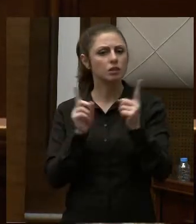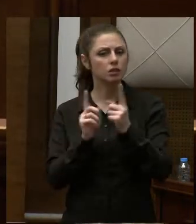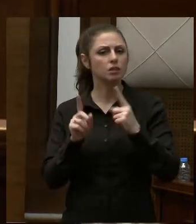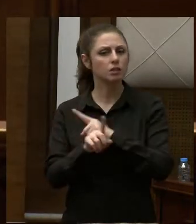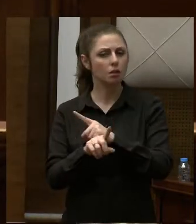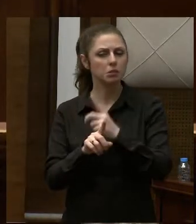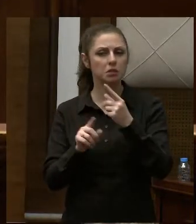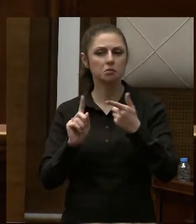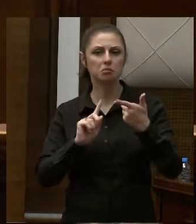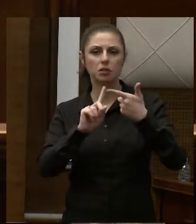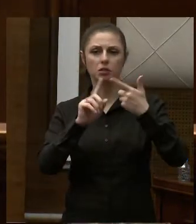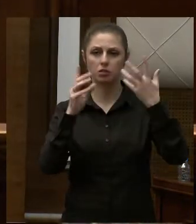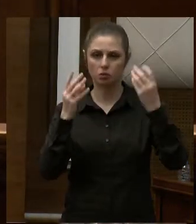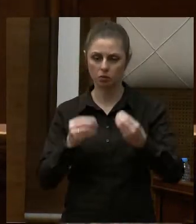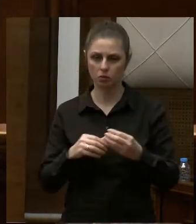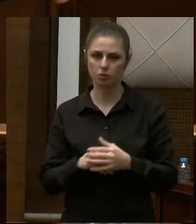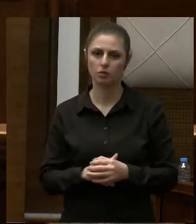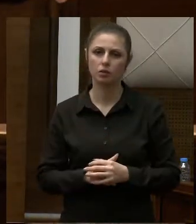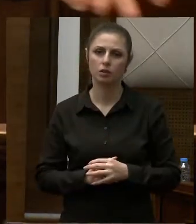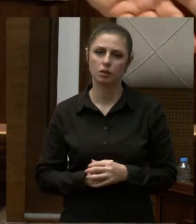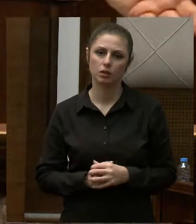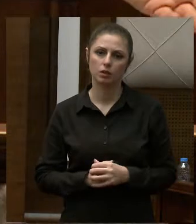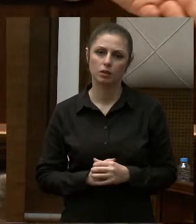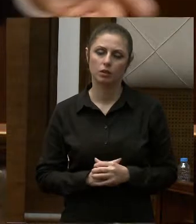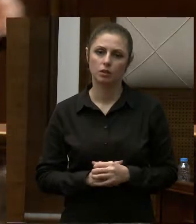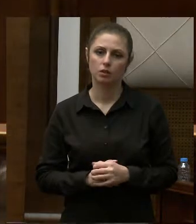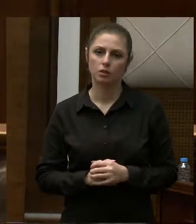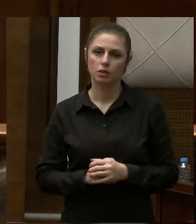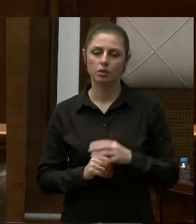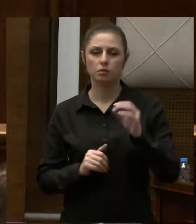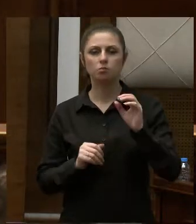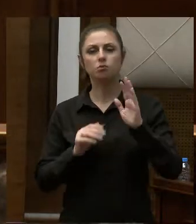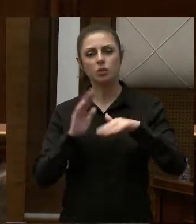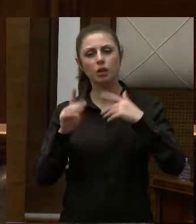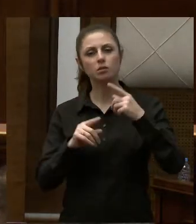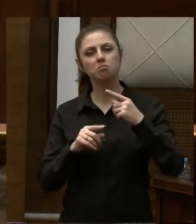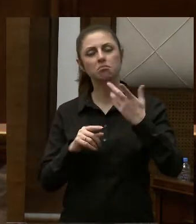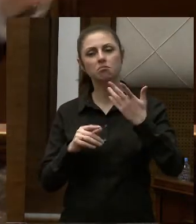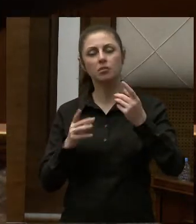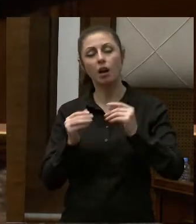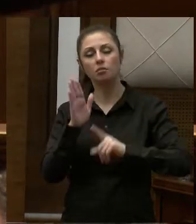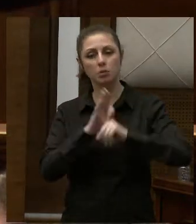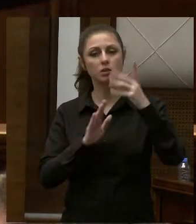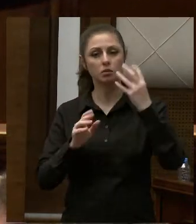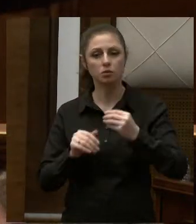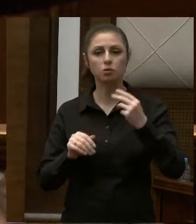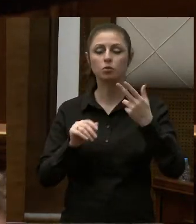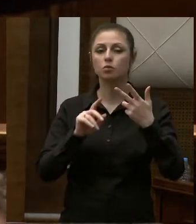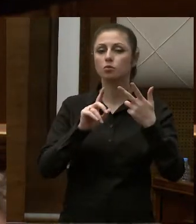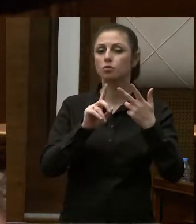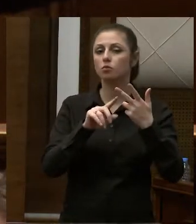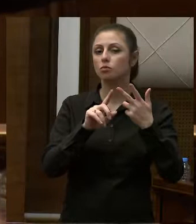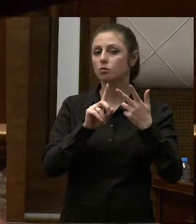ikinci lige çıktı. Bu gidişle iki sene sonra Sultanlar Ligi'nde göreceksiniz. 3, doğru